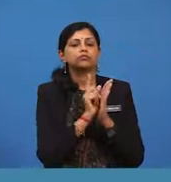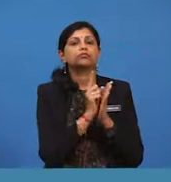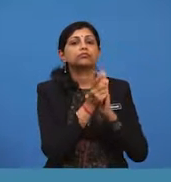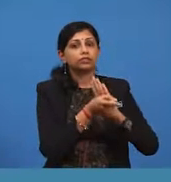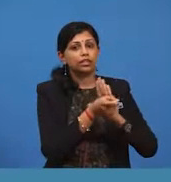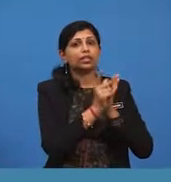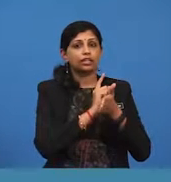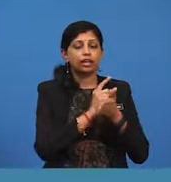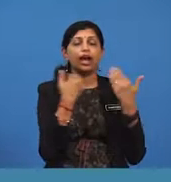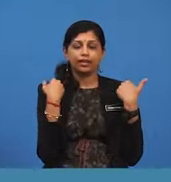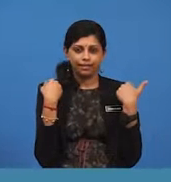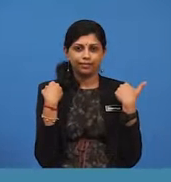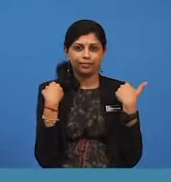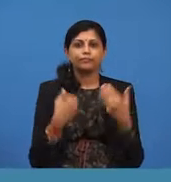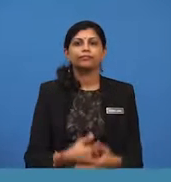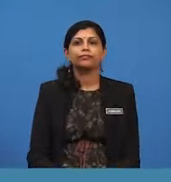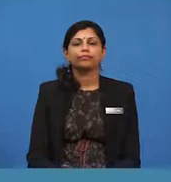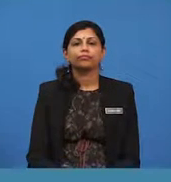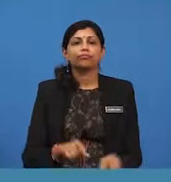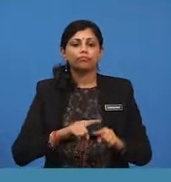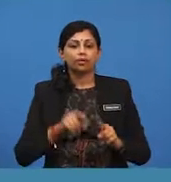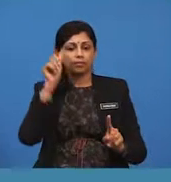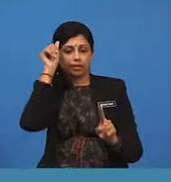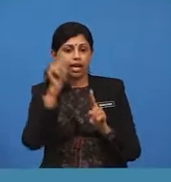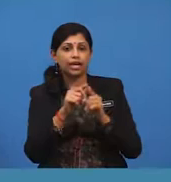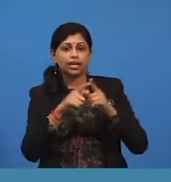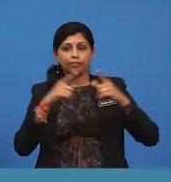pada galvanometer tetapi pada arah yang bertentangan.